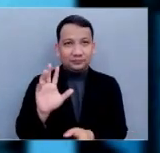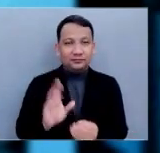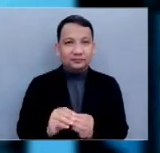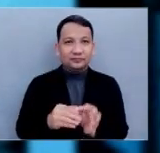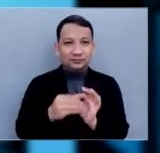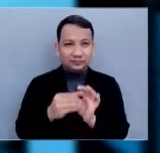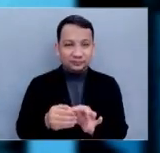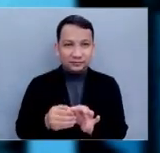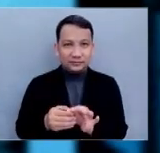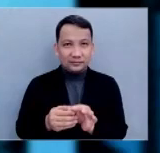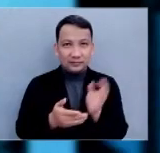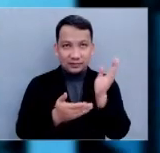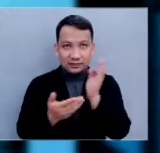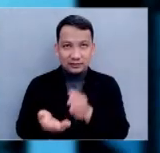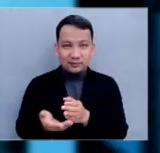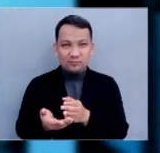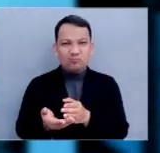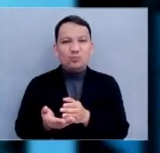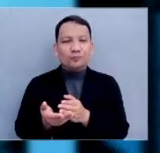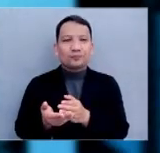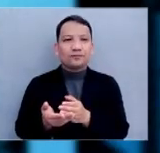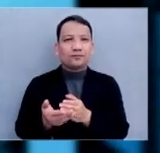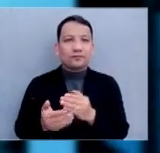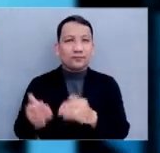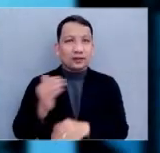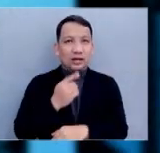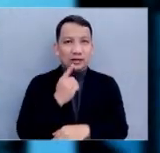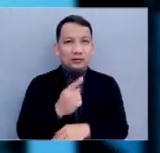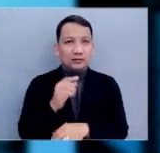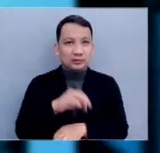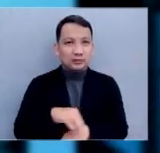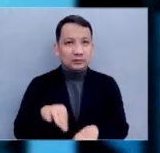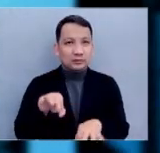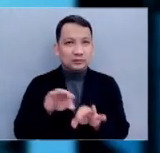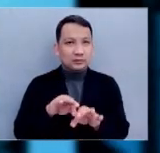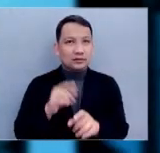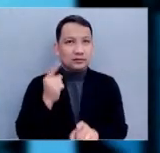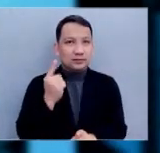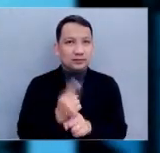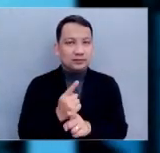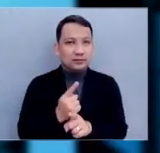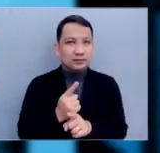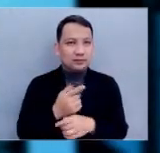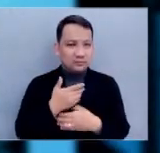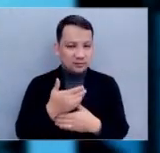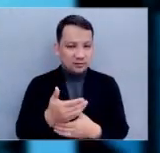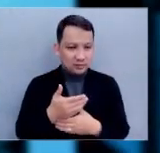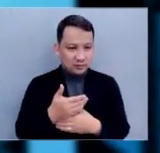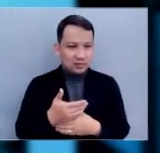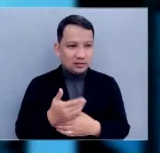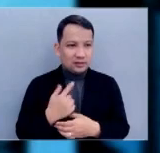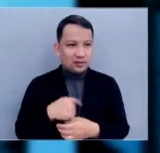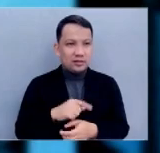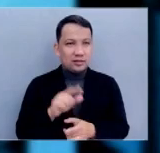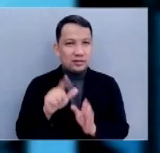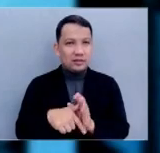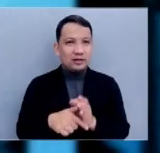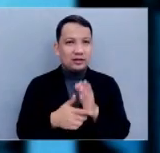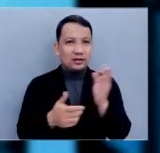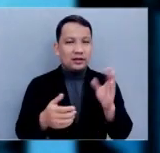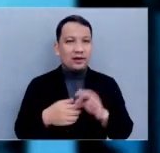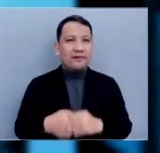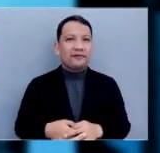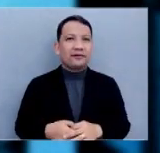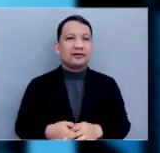do it in moderation at tandaan, kinakailangan pa rin natin ng tamang pahinga. Sayang ang sipag kung magkakasakit ka naman sa sobrang